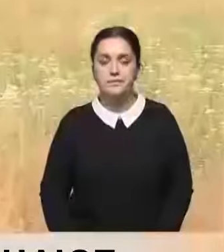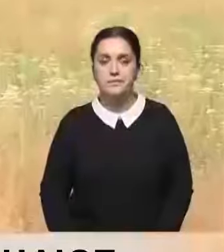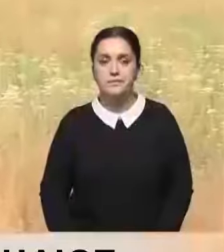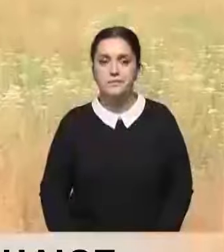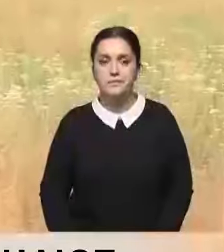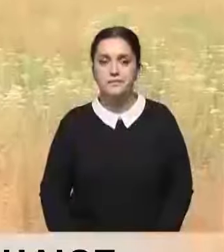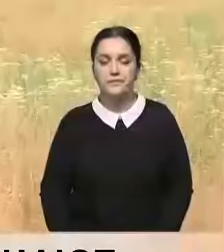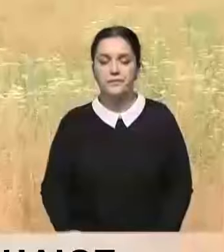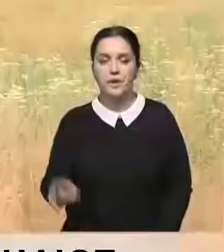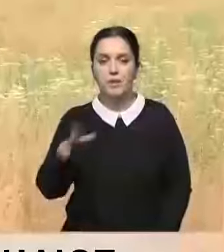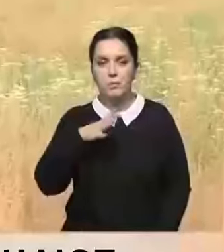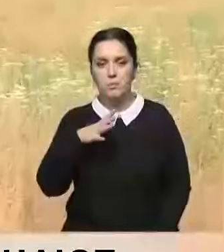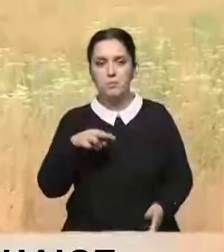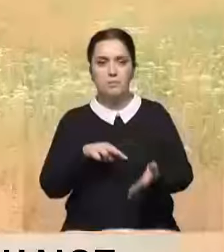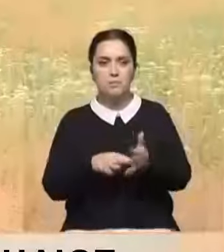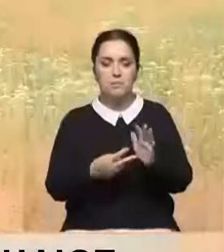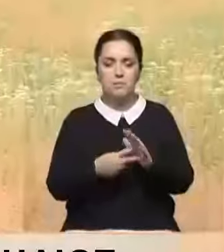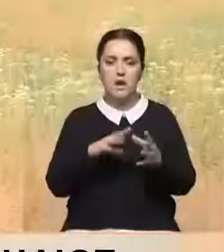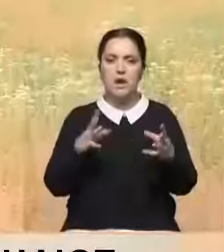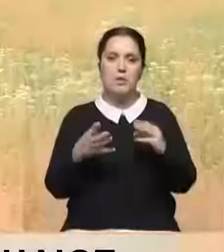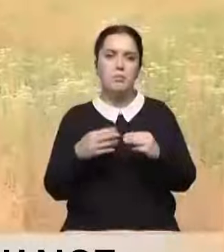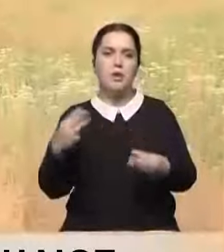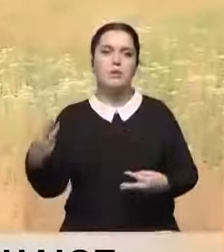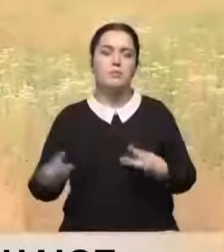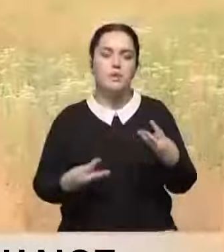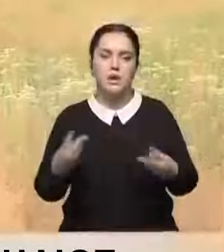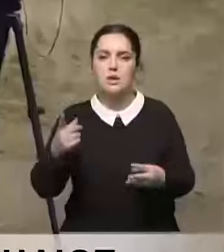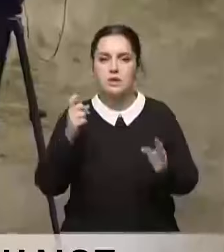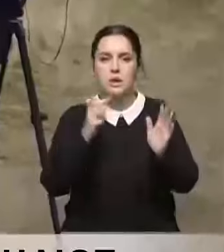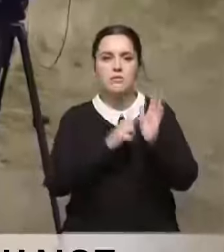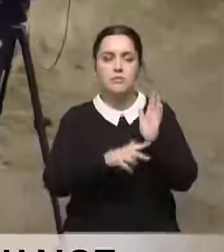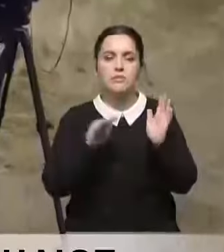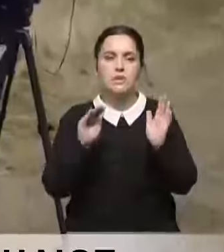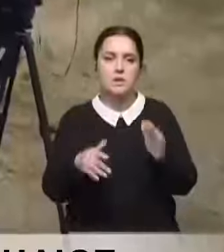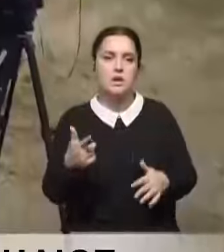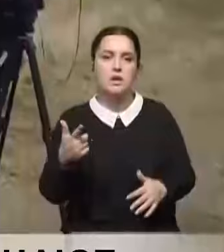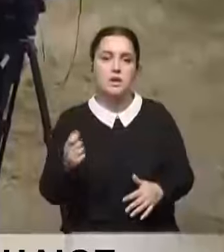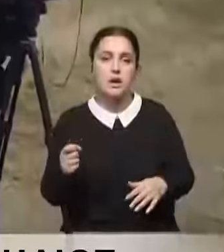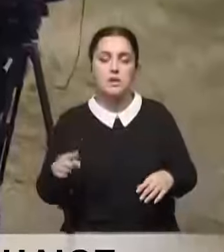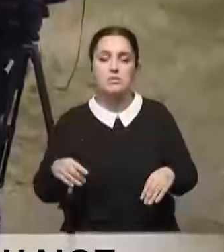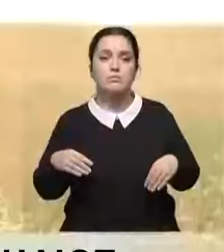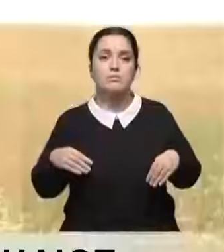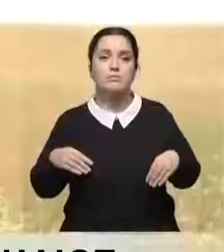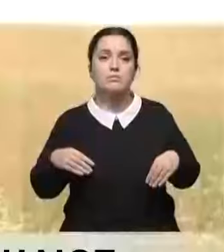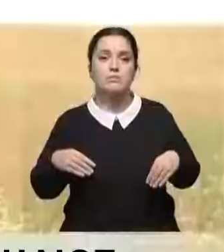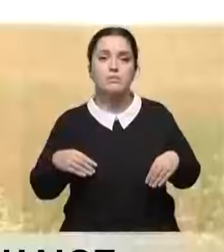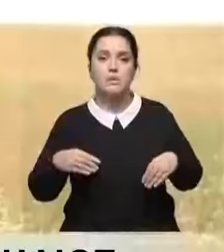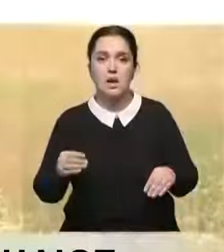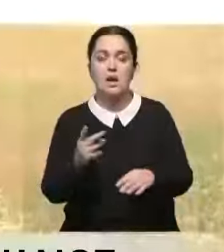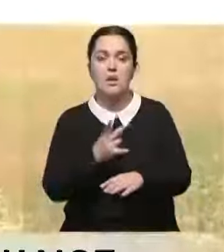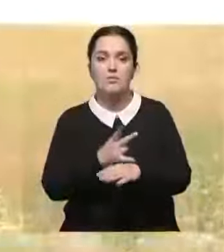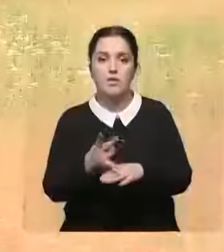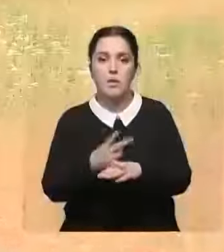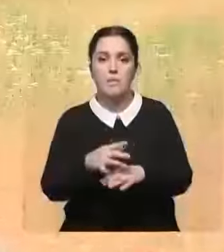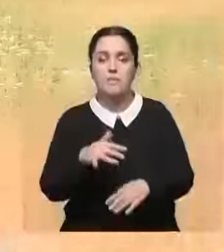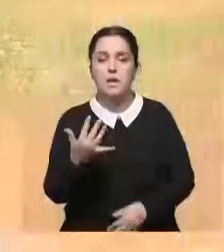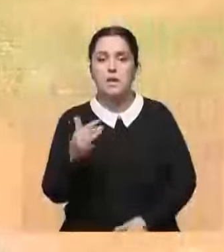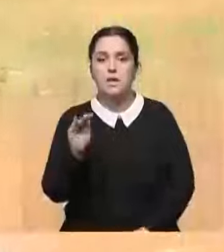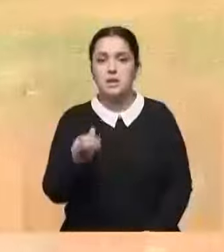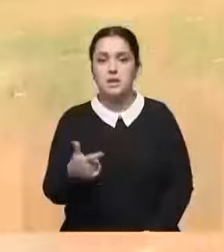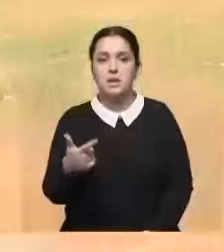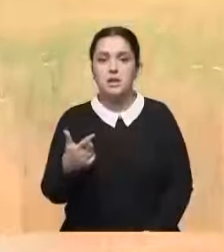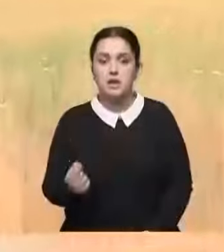мы прогнозировали объем обработок на 180 тысяч гектаров. Заселение выше экономического порога вредоносности – 55 тысяч гектаров. На